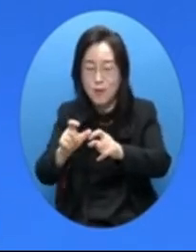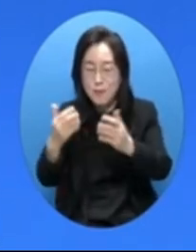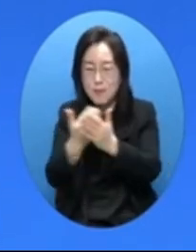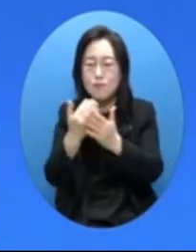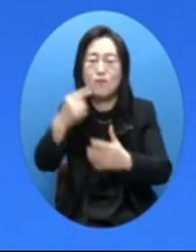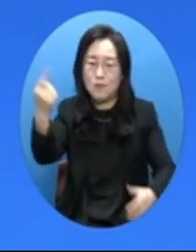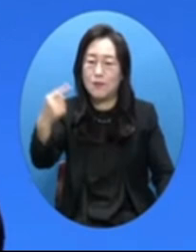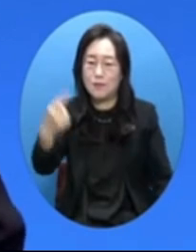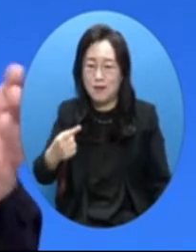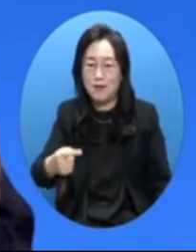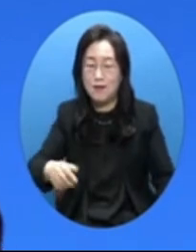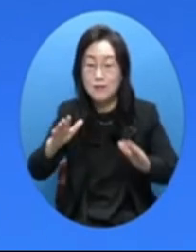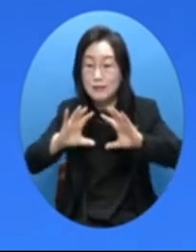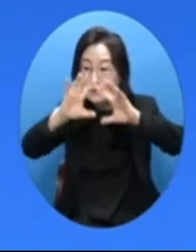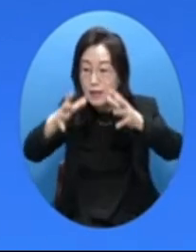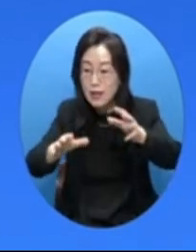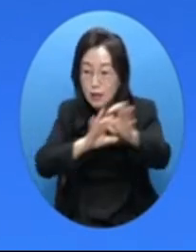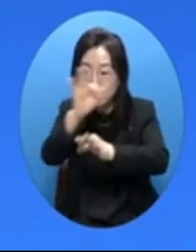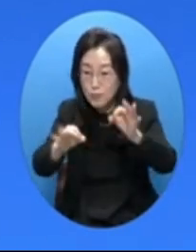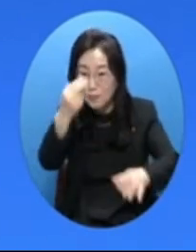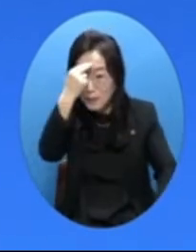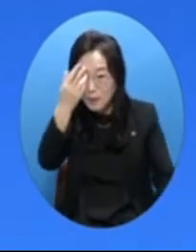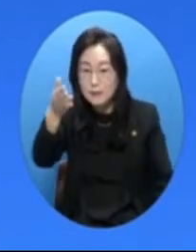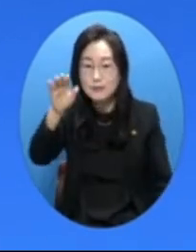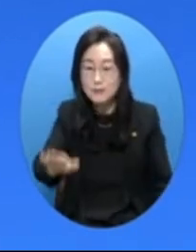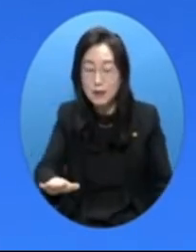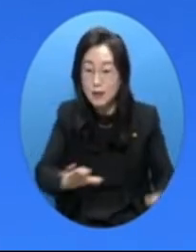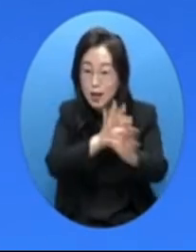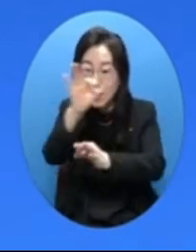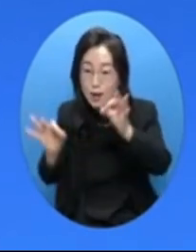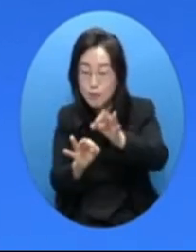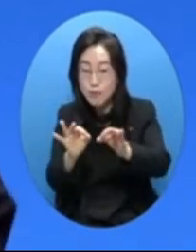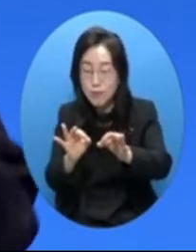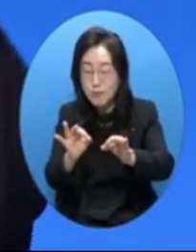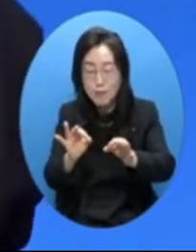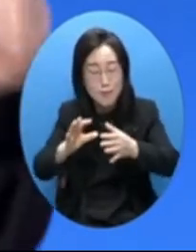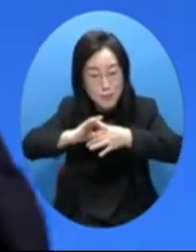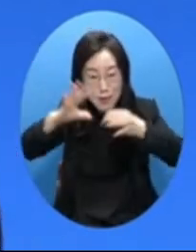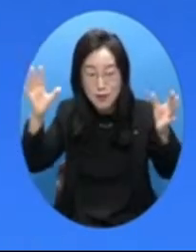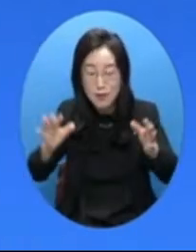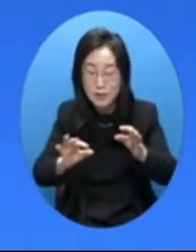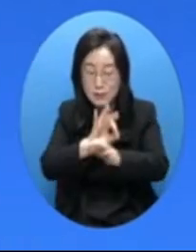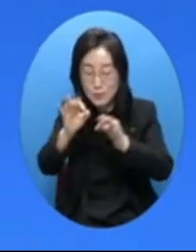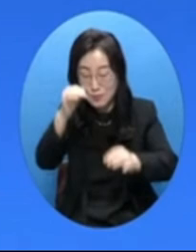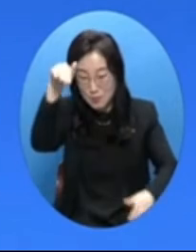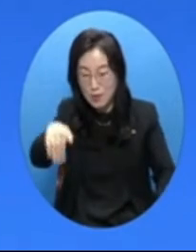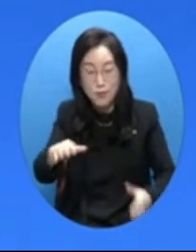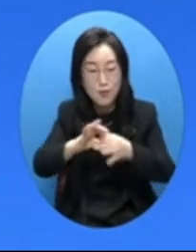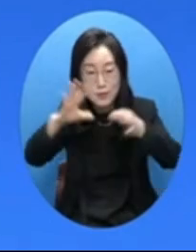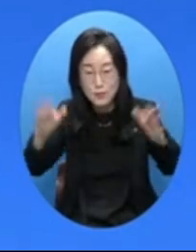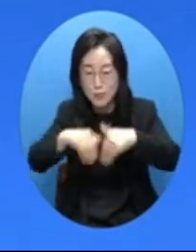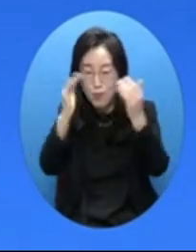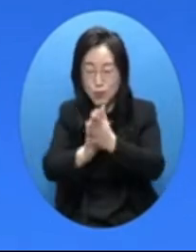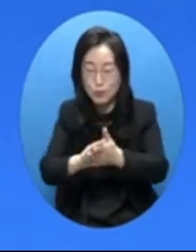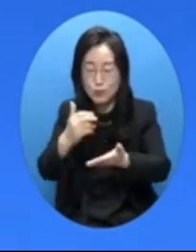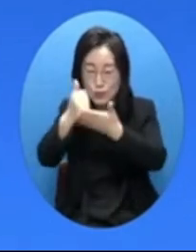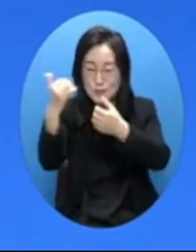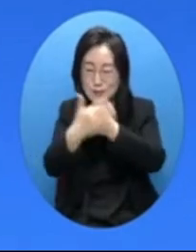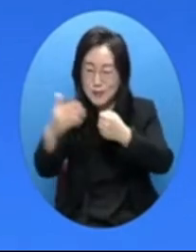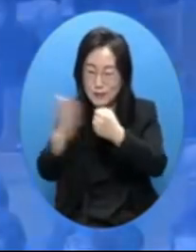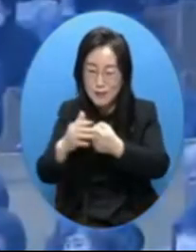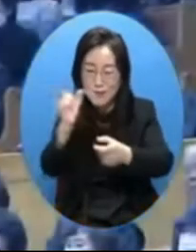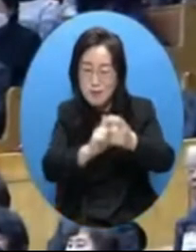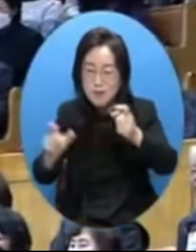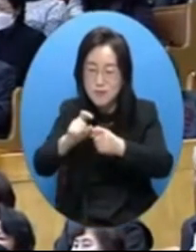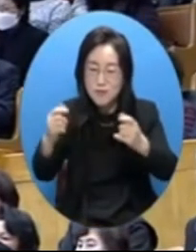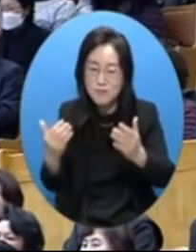될 것입니다 지금 세계적인 불경기가 다가왔다고 하지만은 불교 교회를 딛고 우리 일어나서 우리 모두가 주님 안에 가운데이 어려운데 다 잘되는 역사